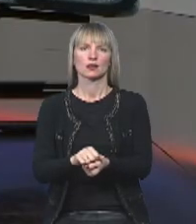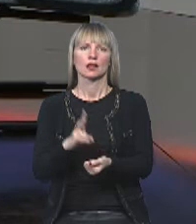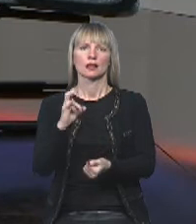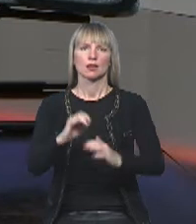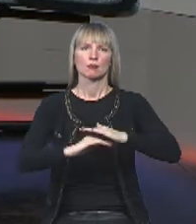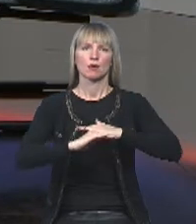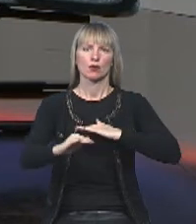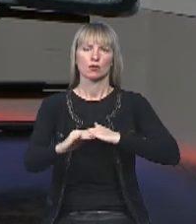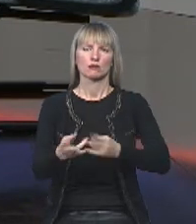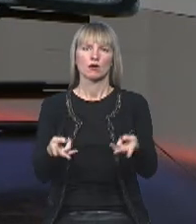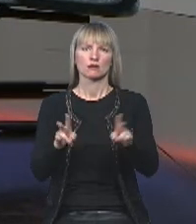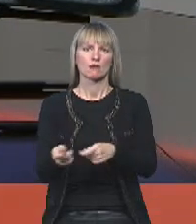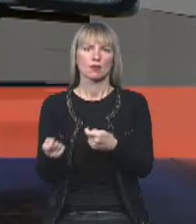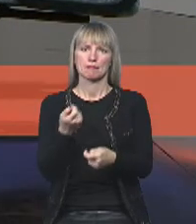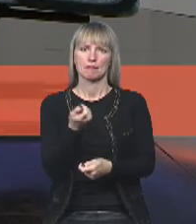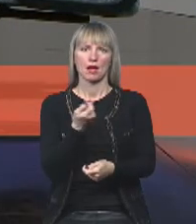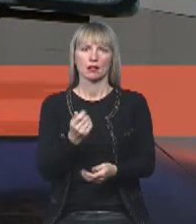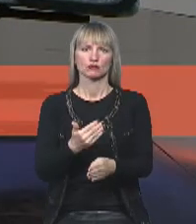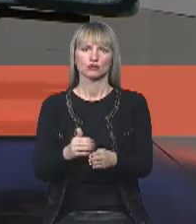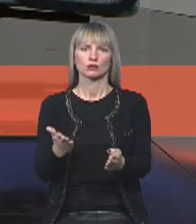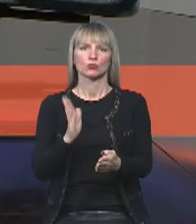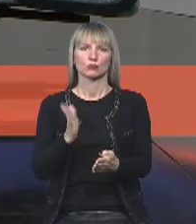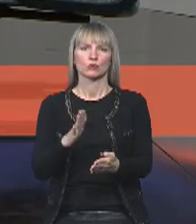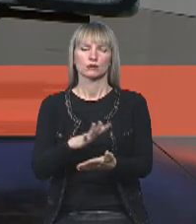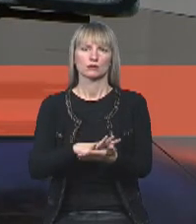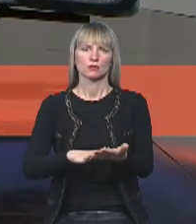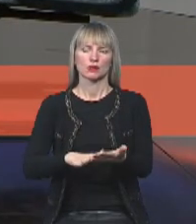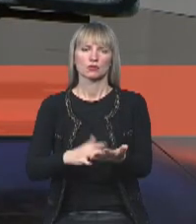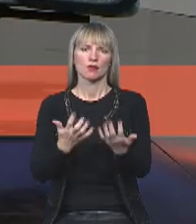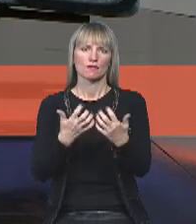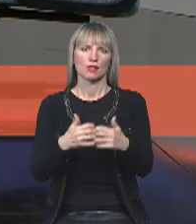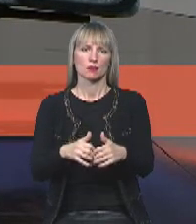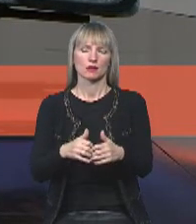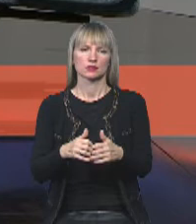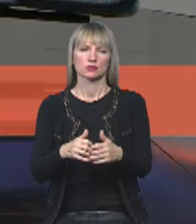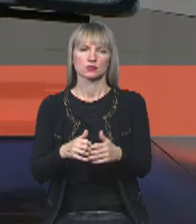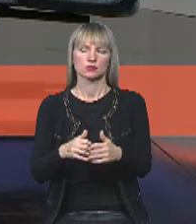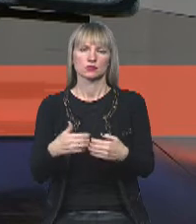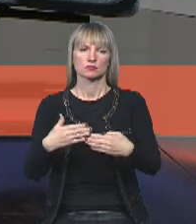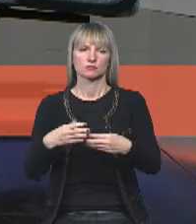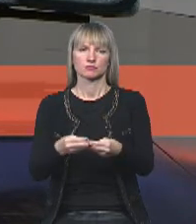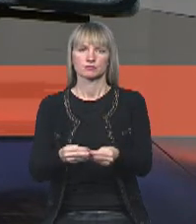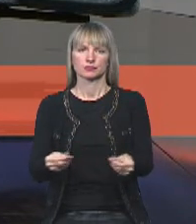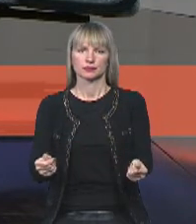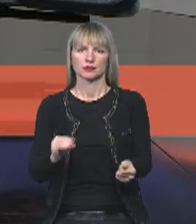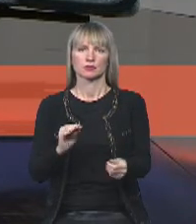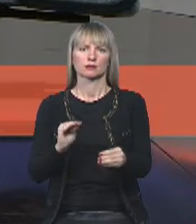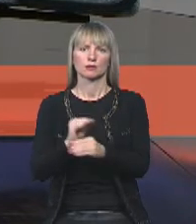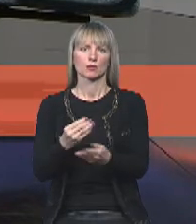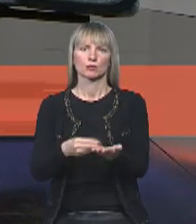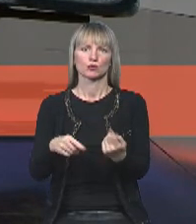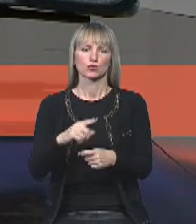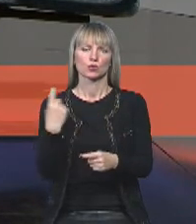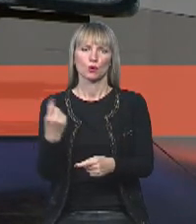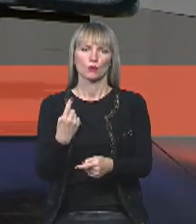полигон останется вывозить только малую часть, которая будет уже дальше биотехнологически разлагаться на газы и пополнять опять бюджет области, города и